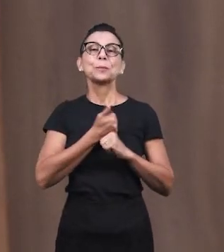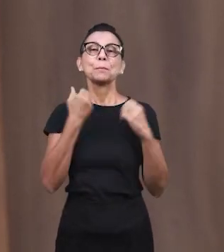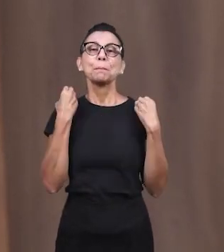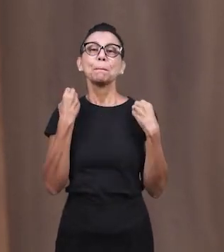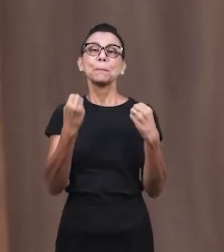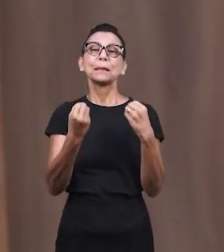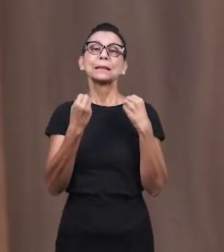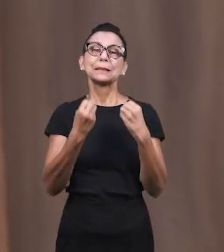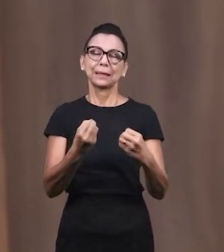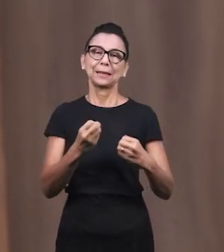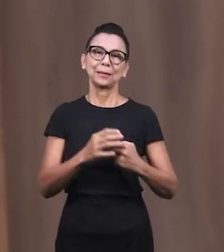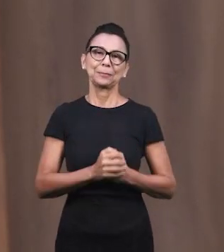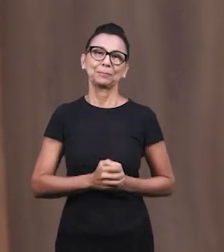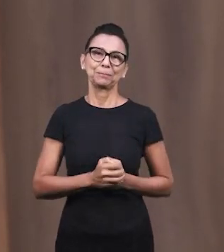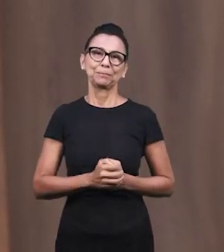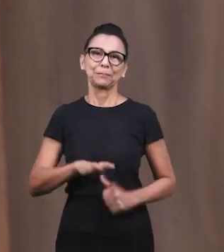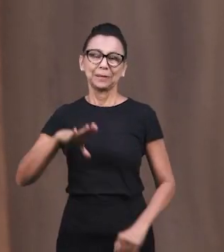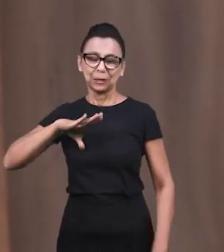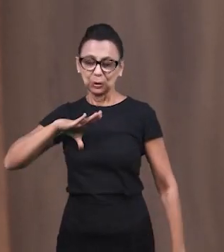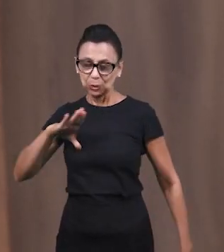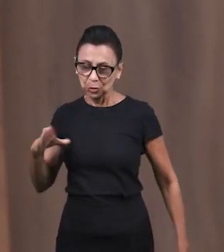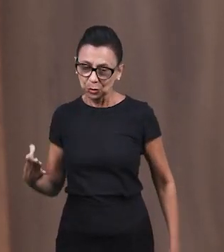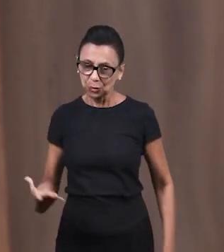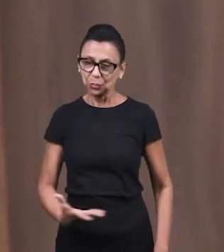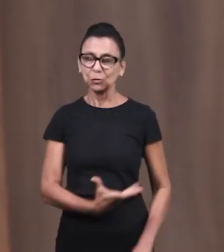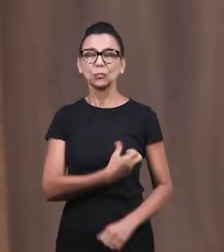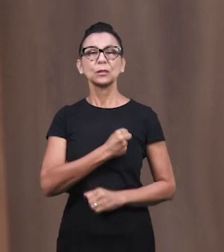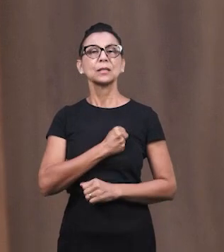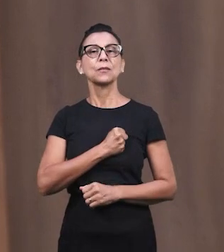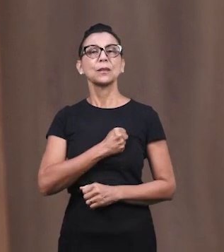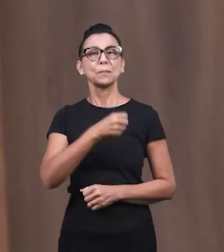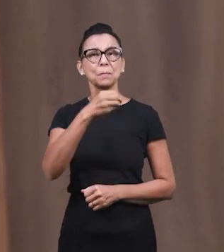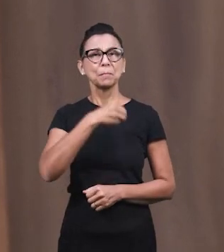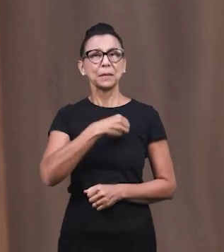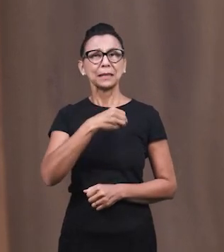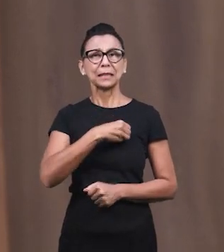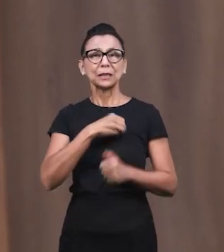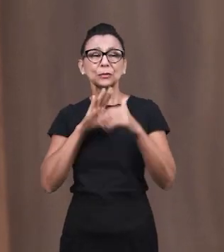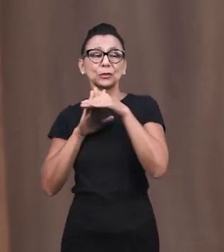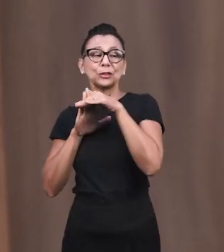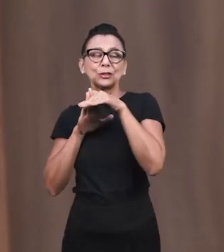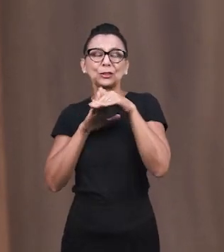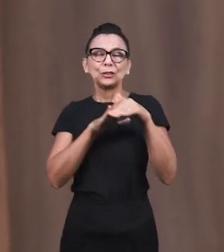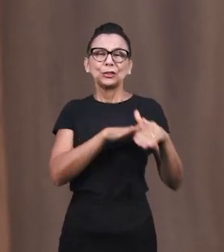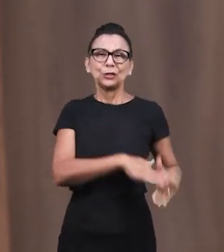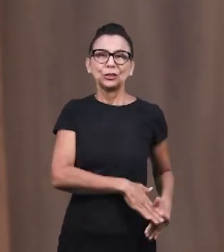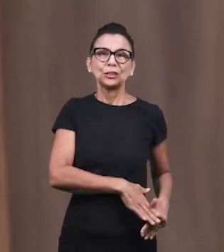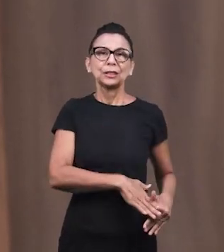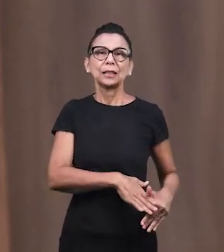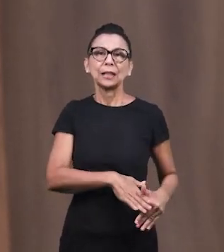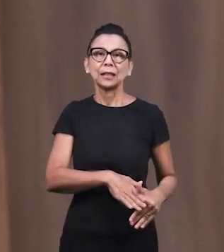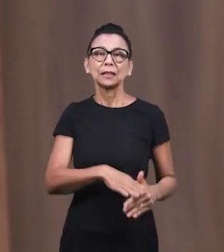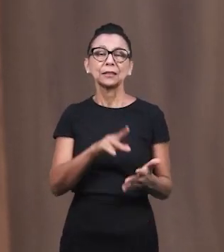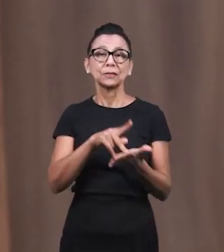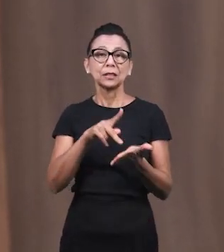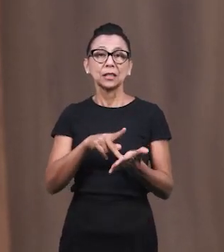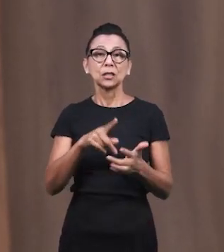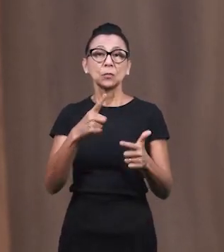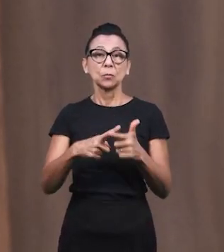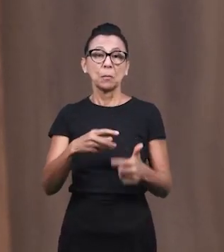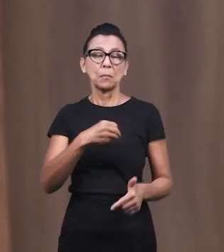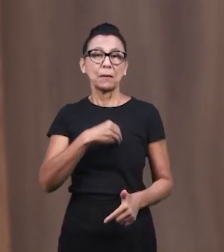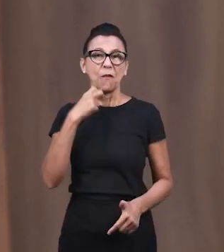salut, qu'il couvre notre honte. Quelle chose merveilleuse. Le sang de Jésus a le